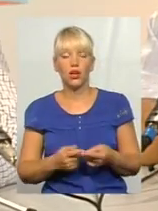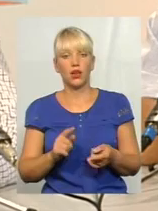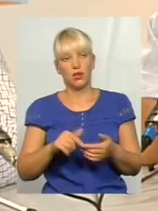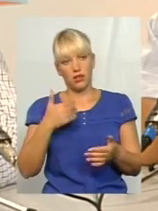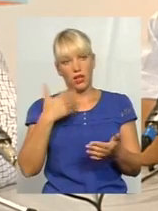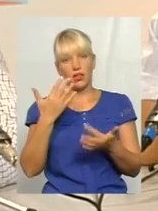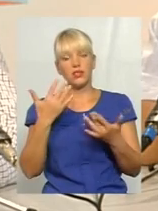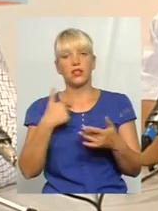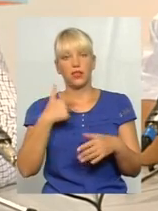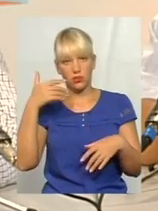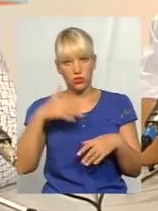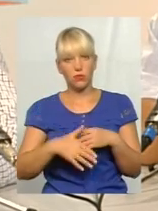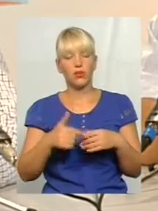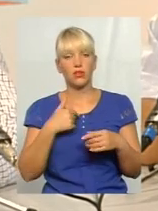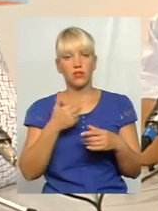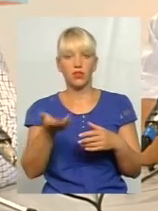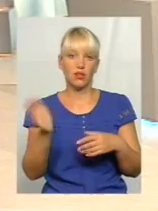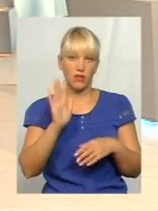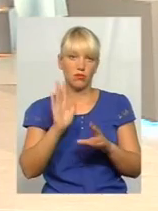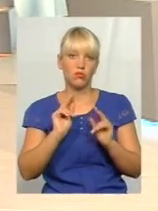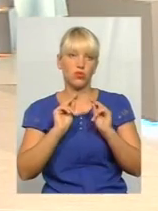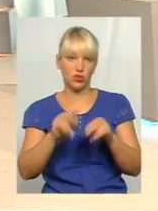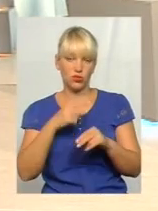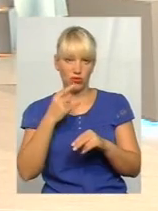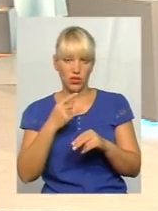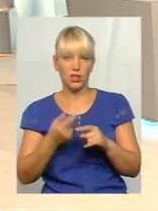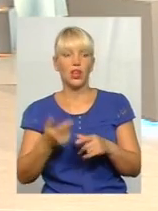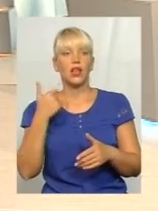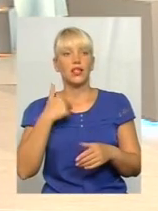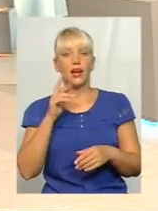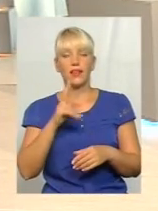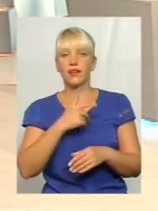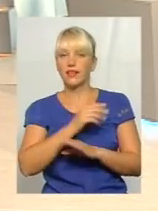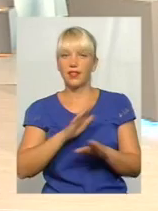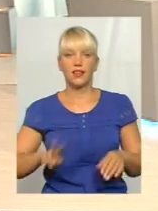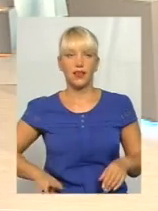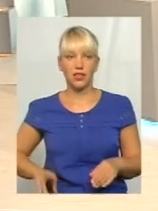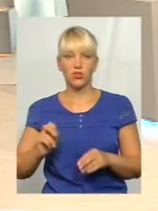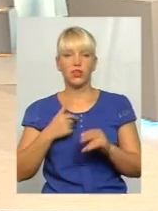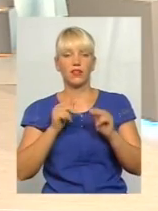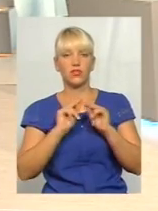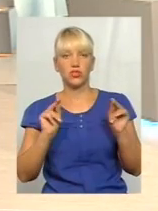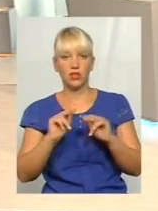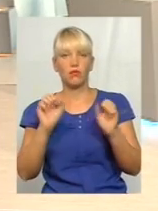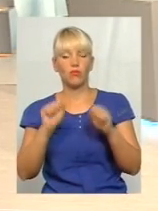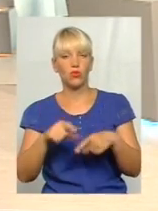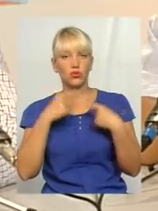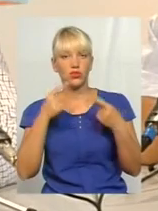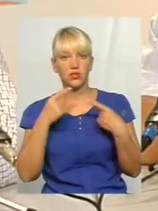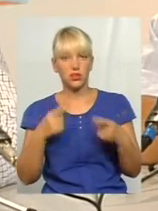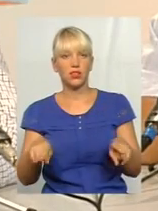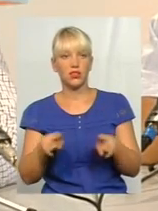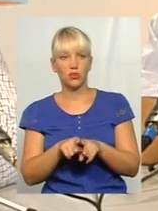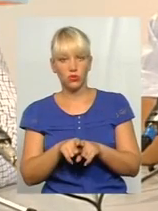викладачем ну шановні Давайте будемо говорити чесно я як не як директор А як вчитель можу сказати таку